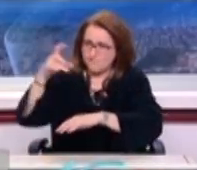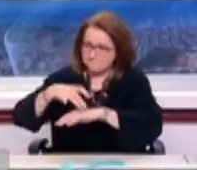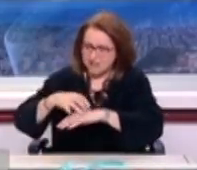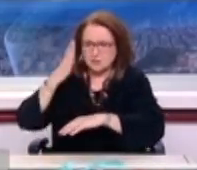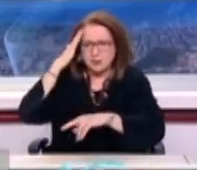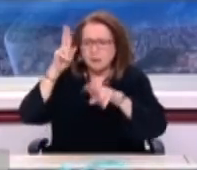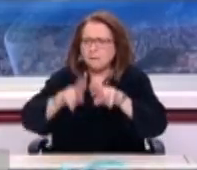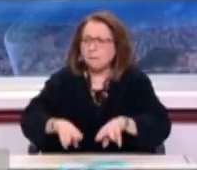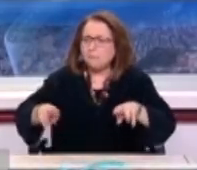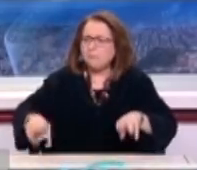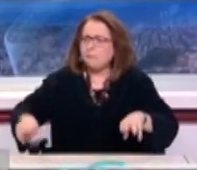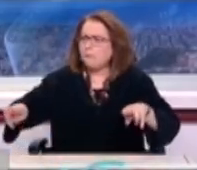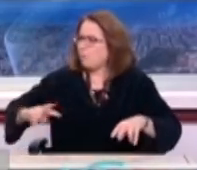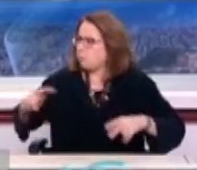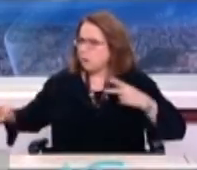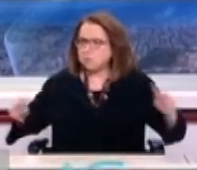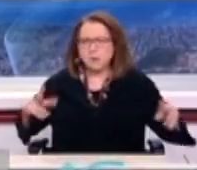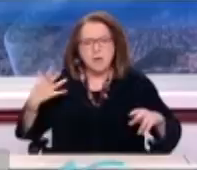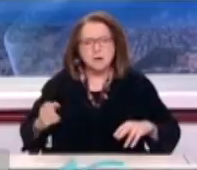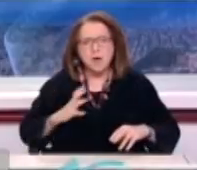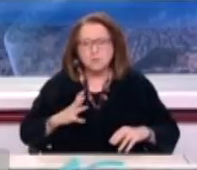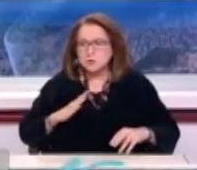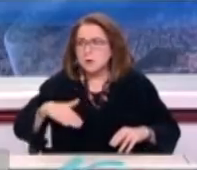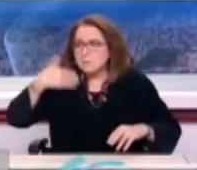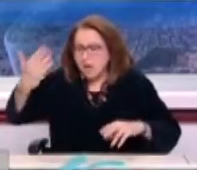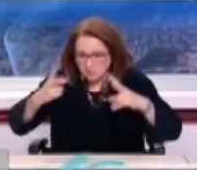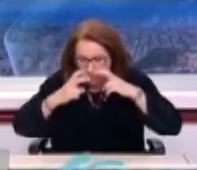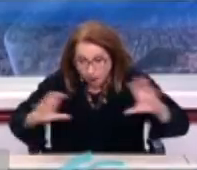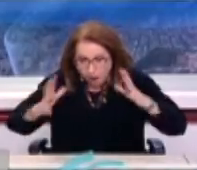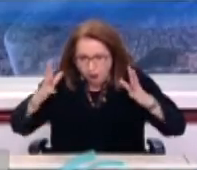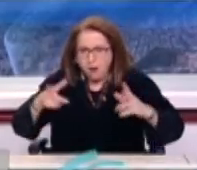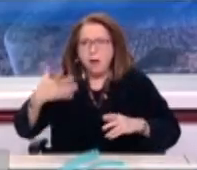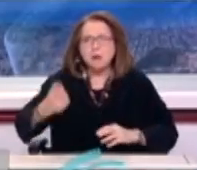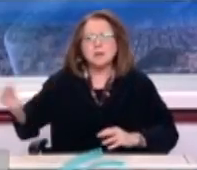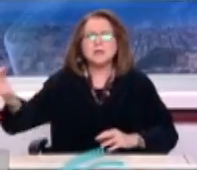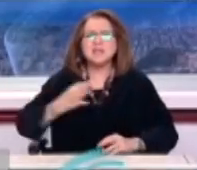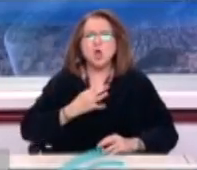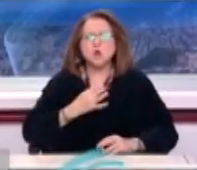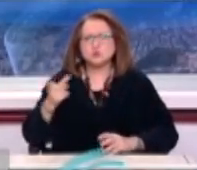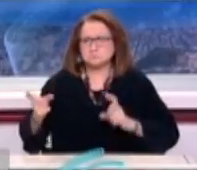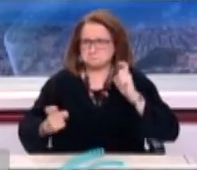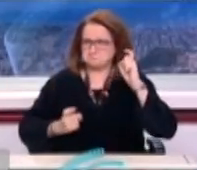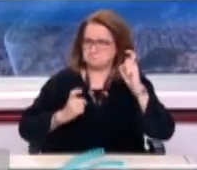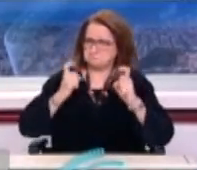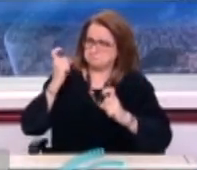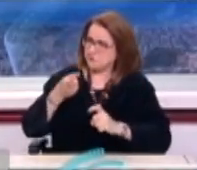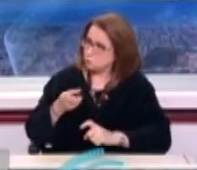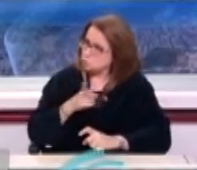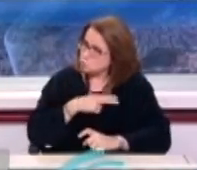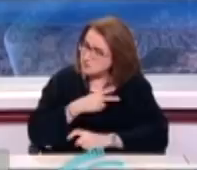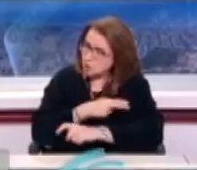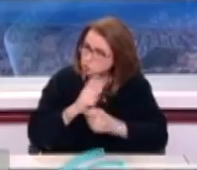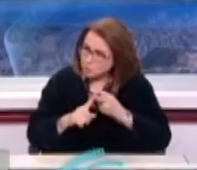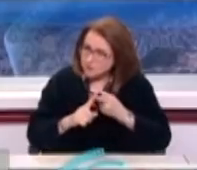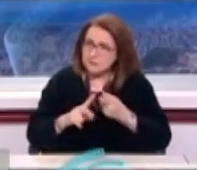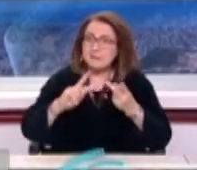Και θέλω να ρωτήσω επίσης αν έχουν εγκλατηθεί οι επαφές των ανθρώπων που ήταν στο Πούλμαν. Εννοώ αν έχουν